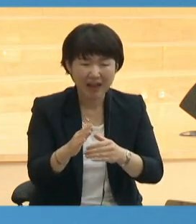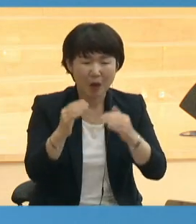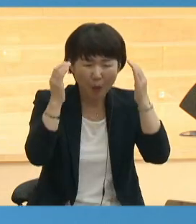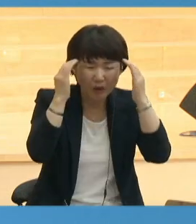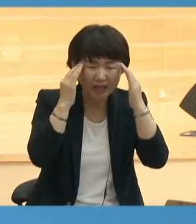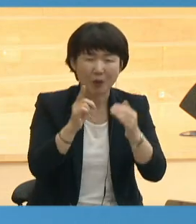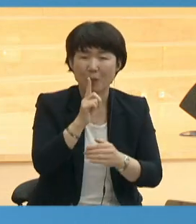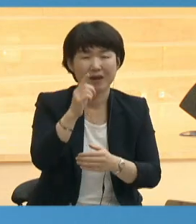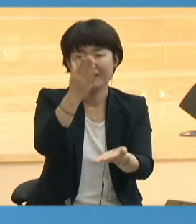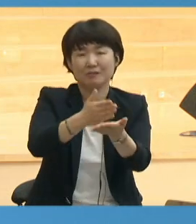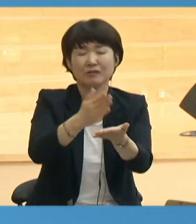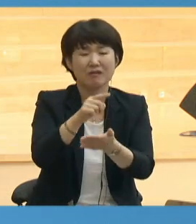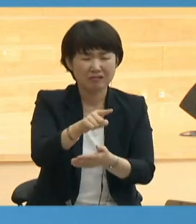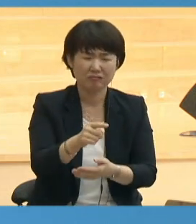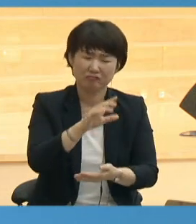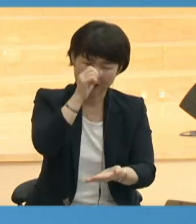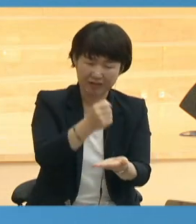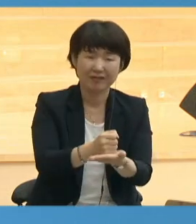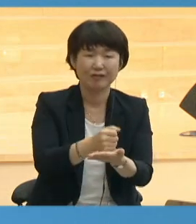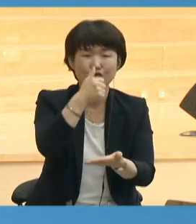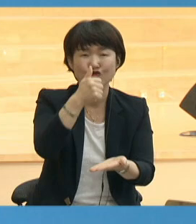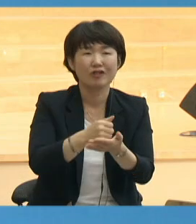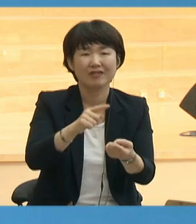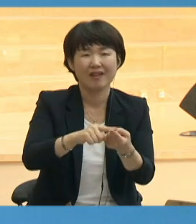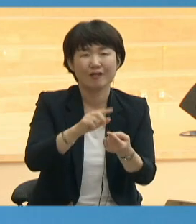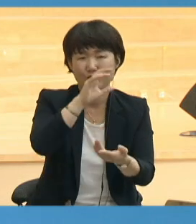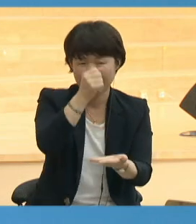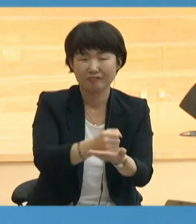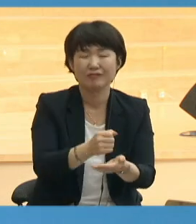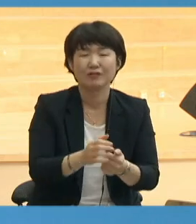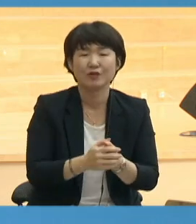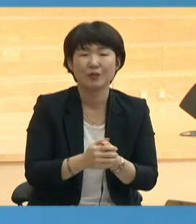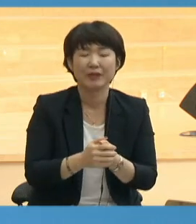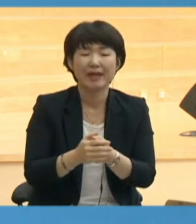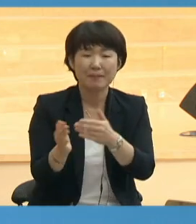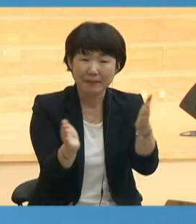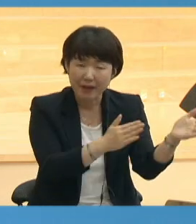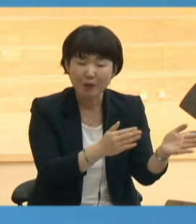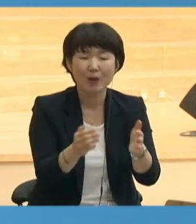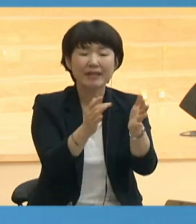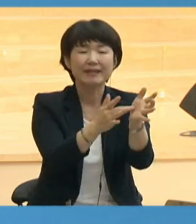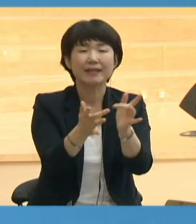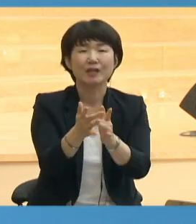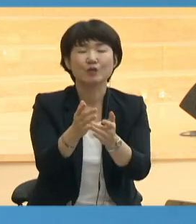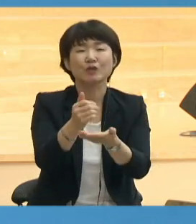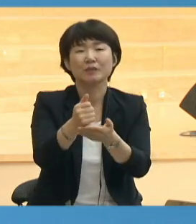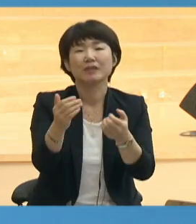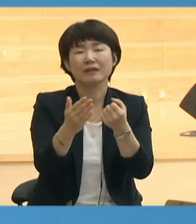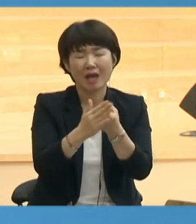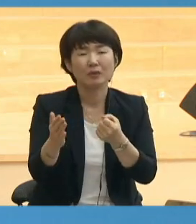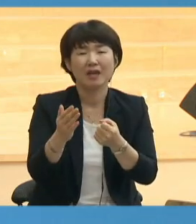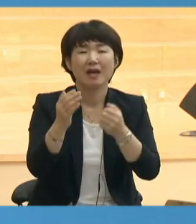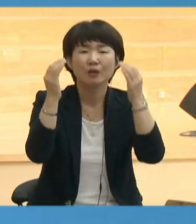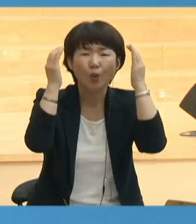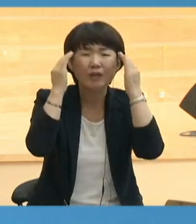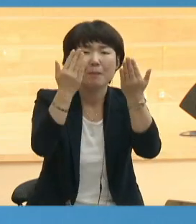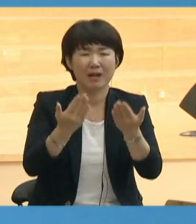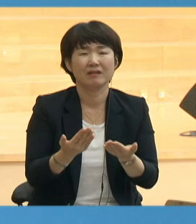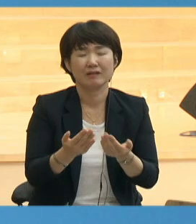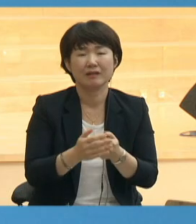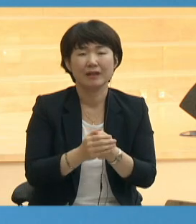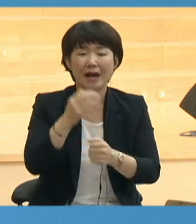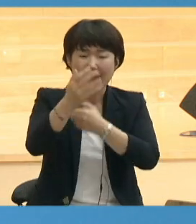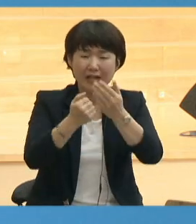큰 당연한 거고 예수님 때문에 받는거 라 하나님 나라